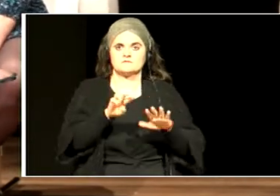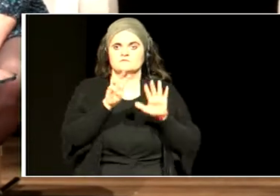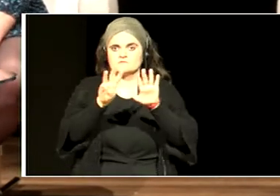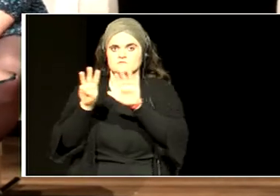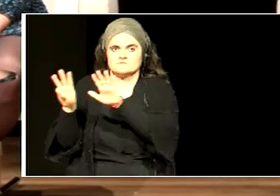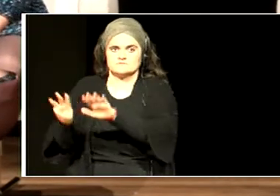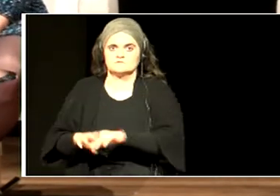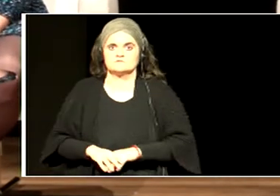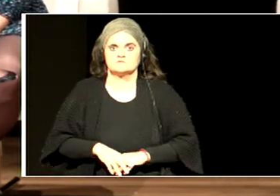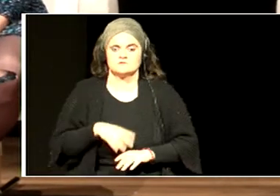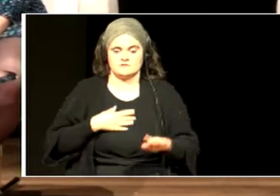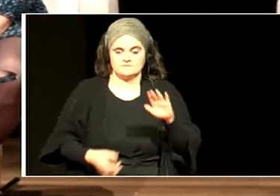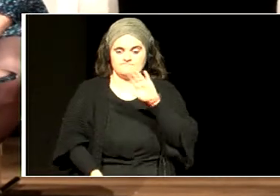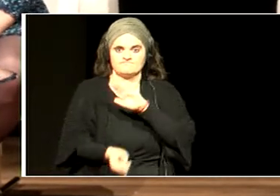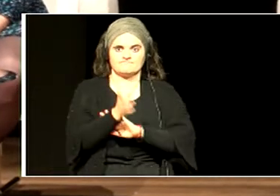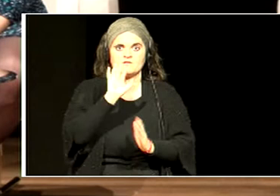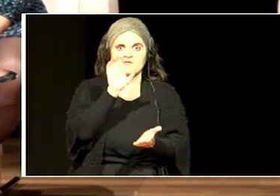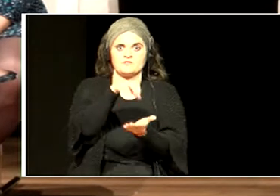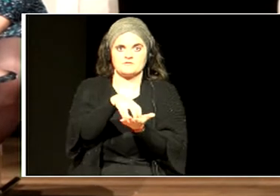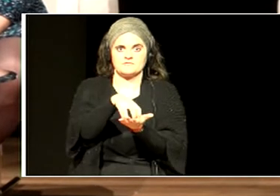1988an sortu zen ikastetxea,